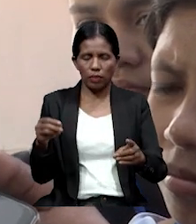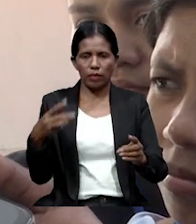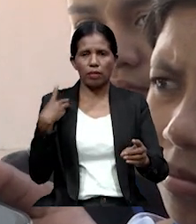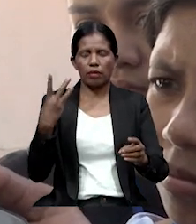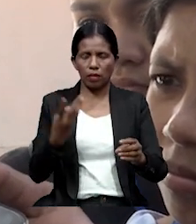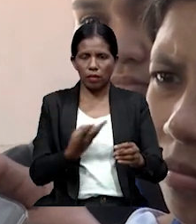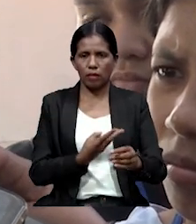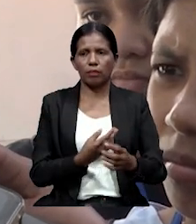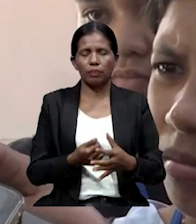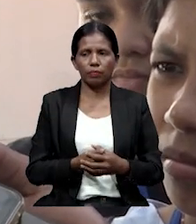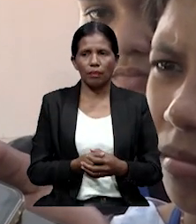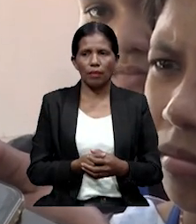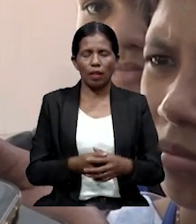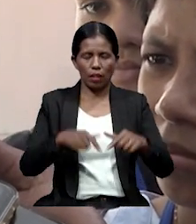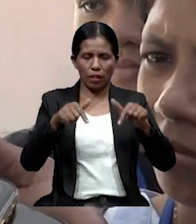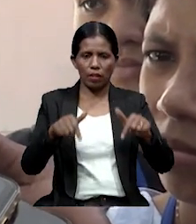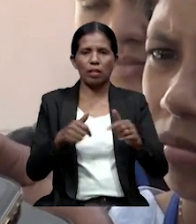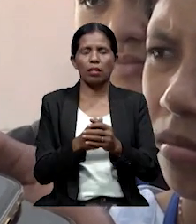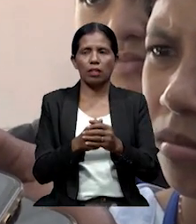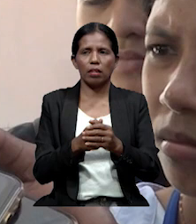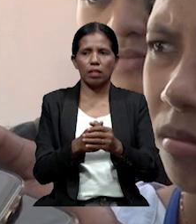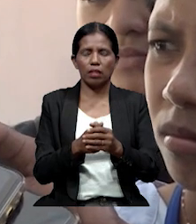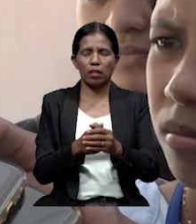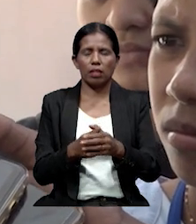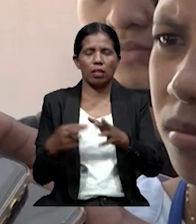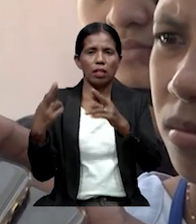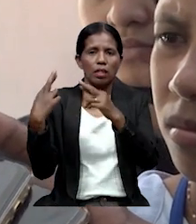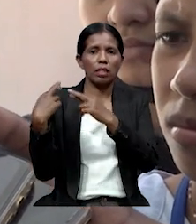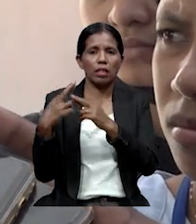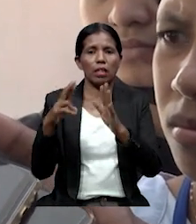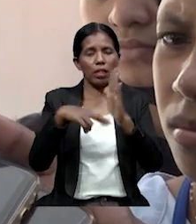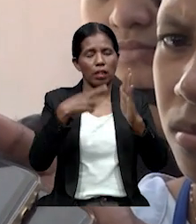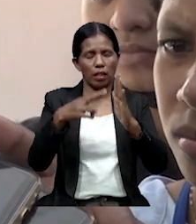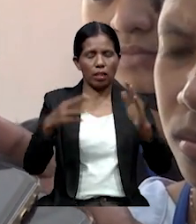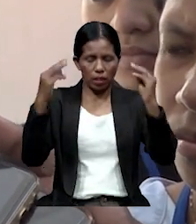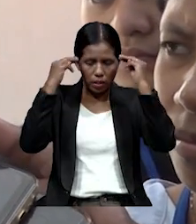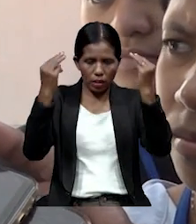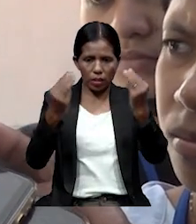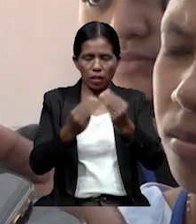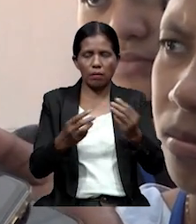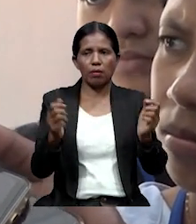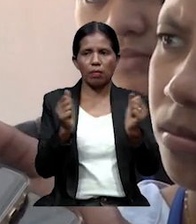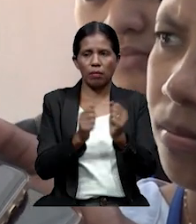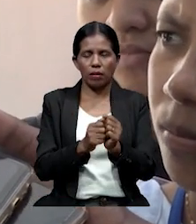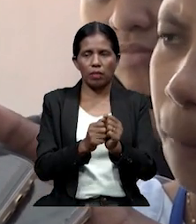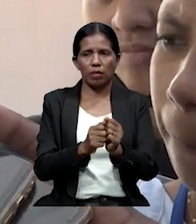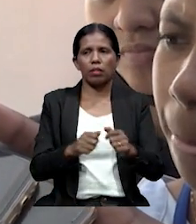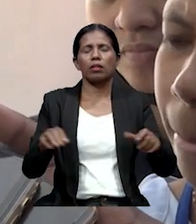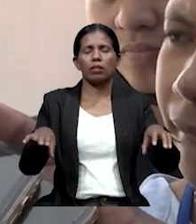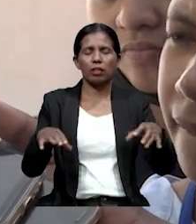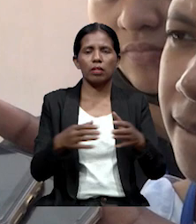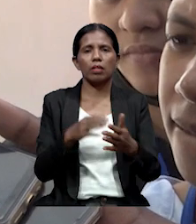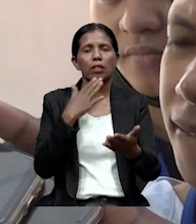tambah iha mu religiau o regras islaminian iha relasaun rua nibe ke sai